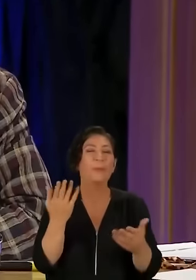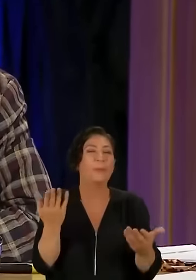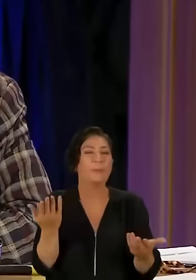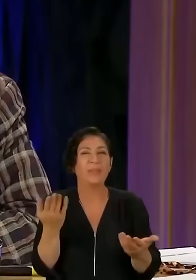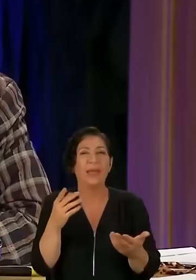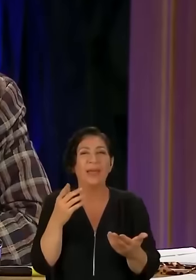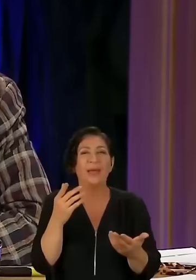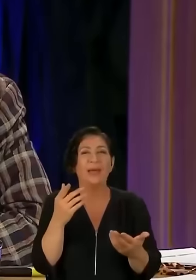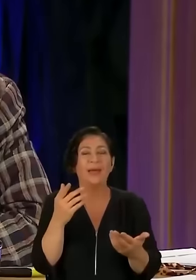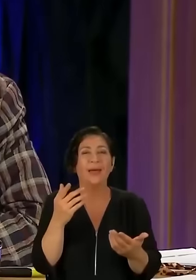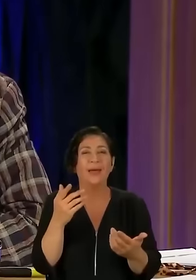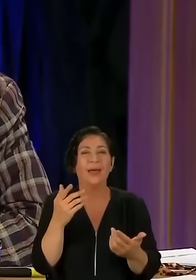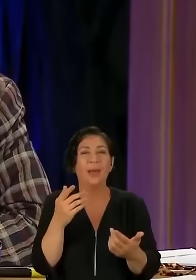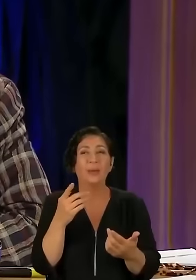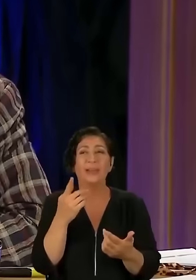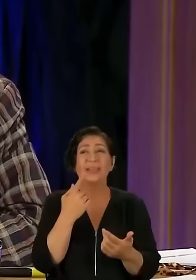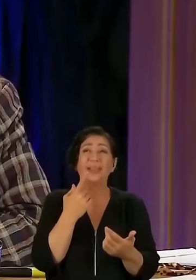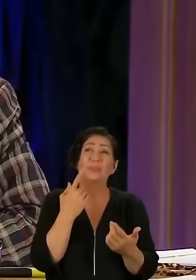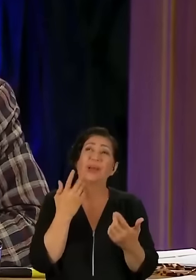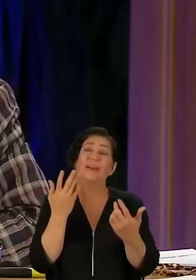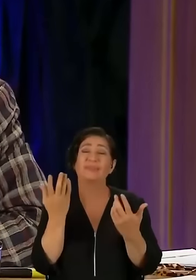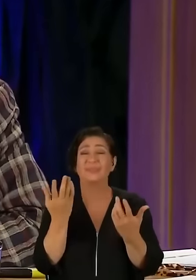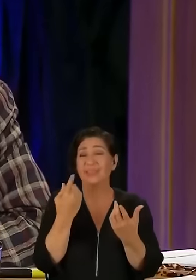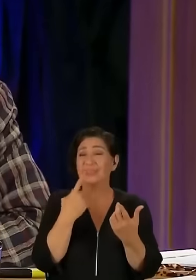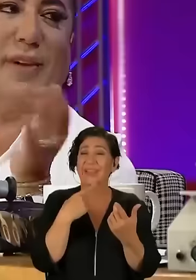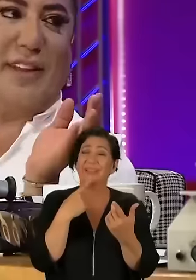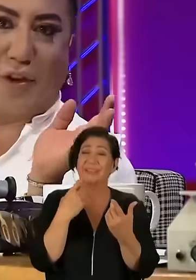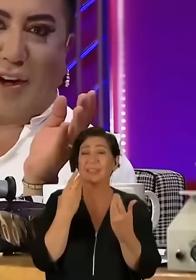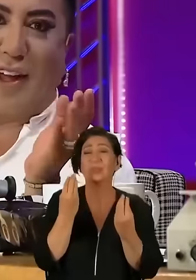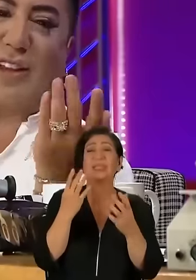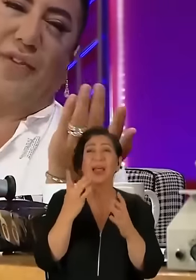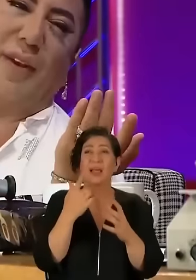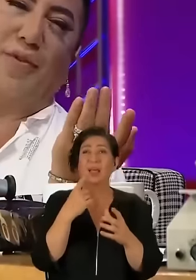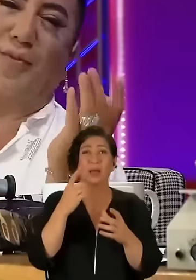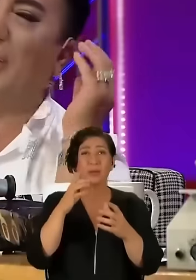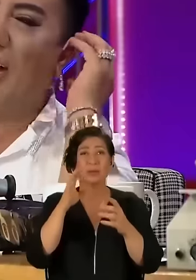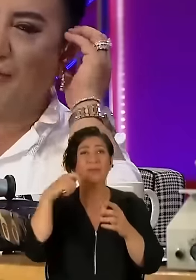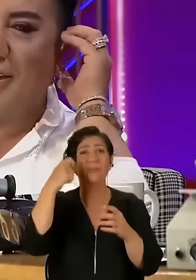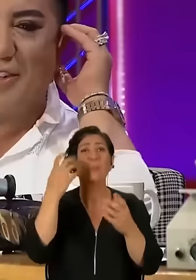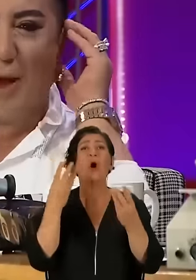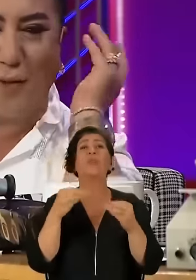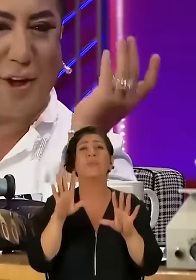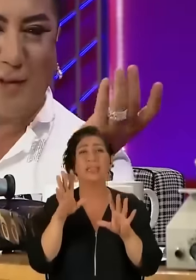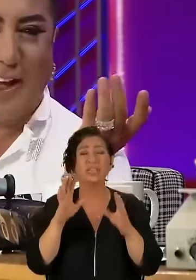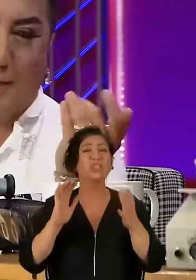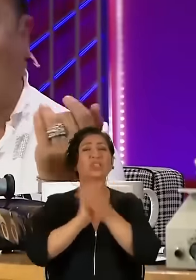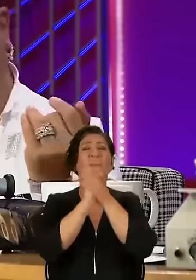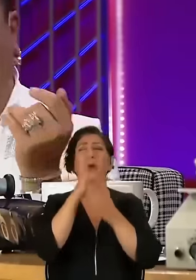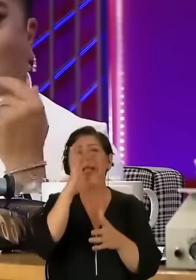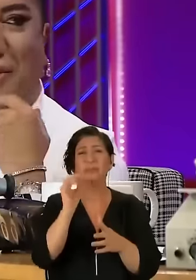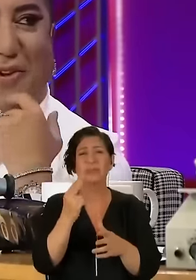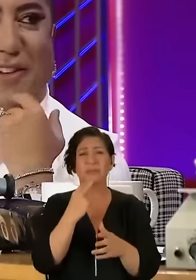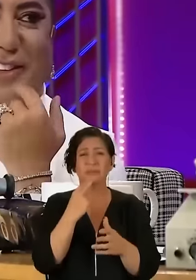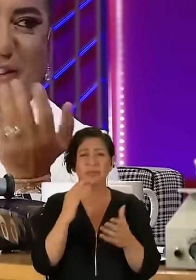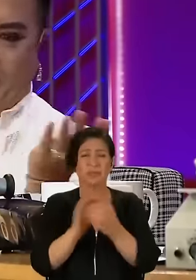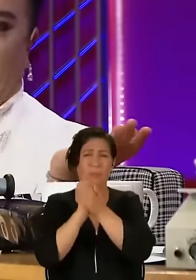efendim, o kinayeli. Alsın kızı bıraktı gitti, millete tokat attı. Film tutmadı yavrum. Şampiyon kim sence? Bence kız